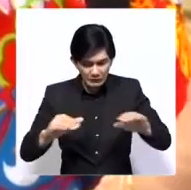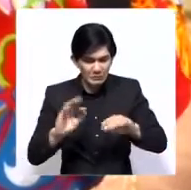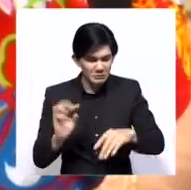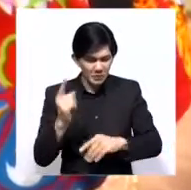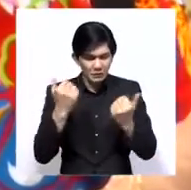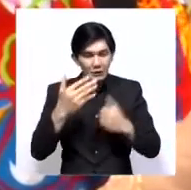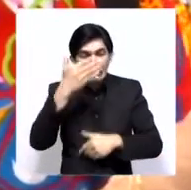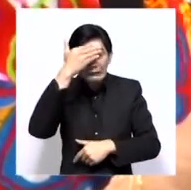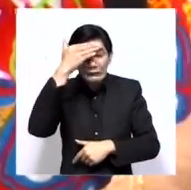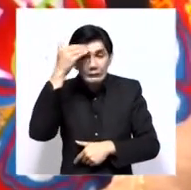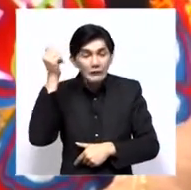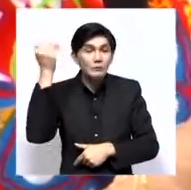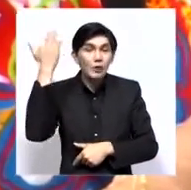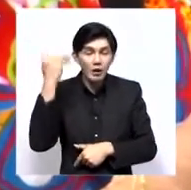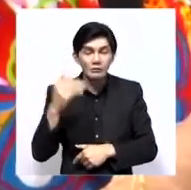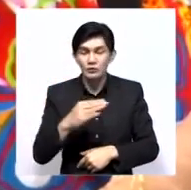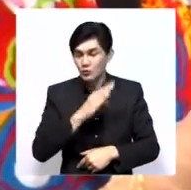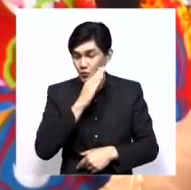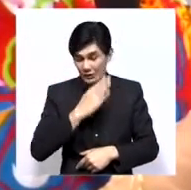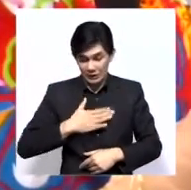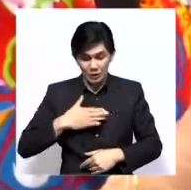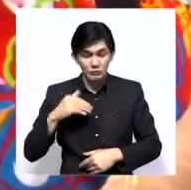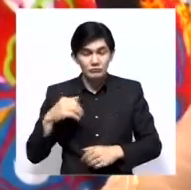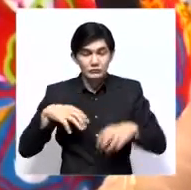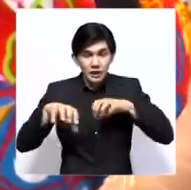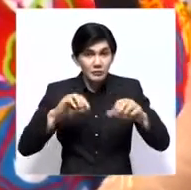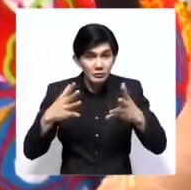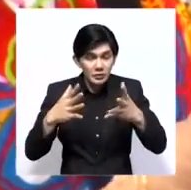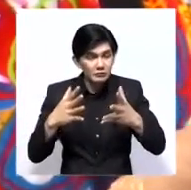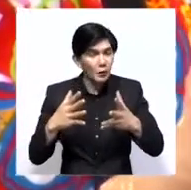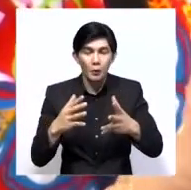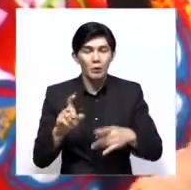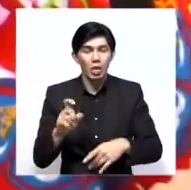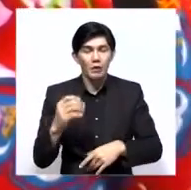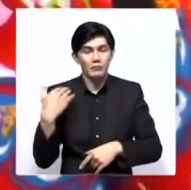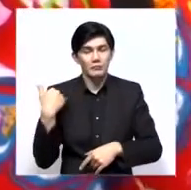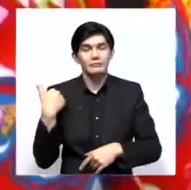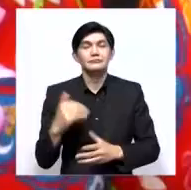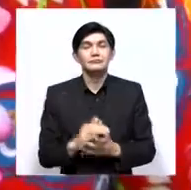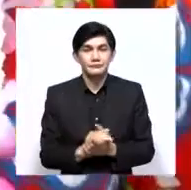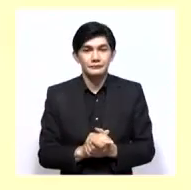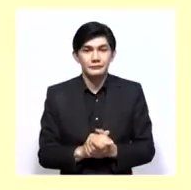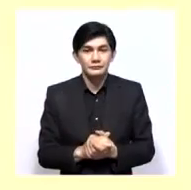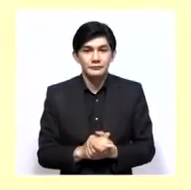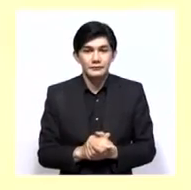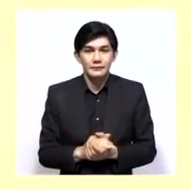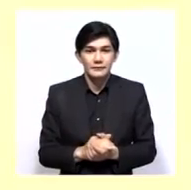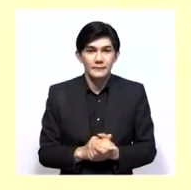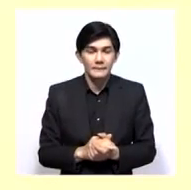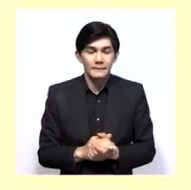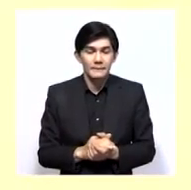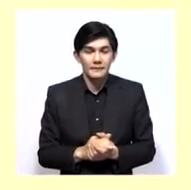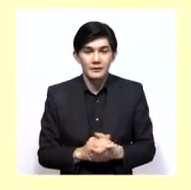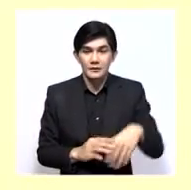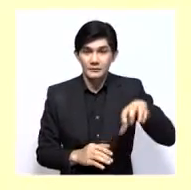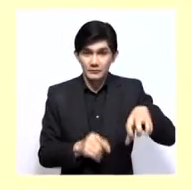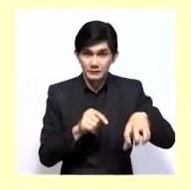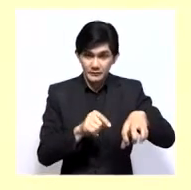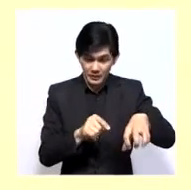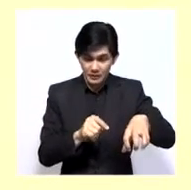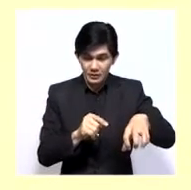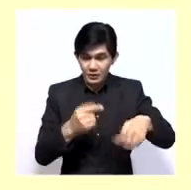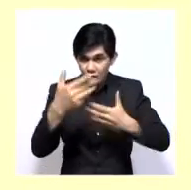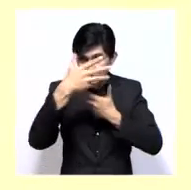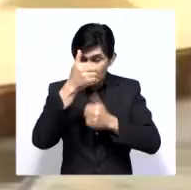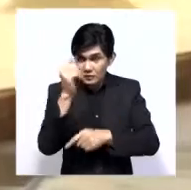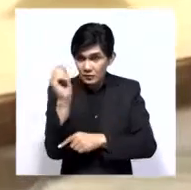นหลังก็จะลืมนะคะถ้าเราไม่สืบสานต่อค่ะค่ะขอบคุณค่ะ อีกหนึ่งสถานที่ที่ประชาชนให้